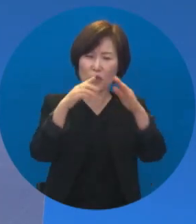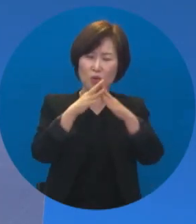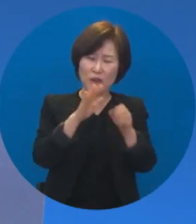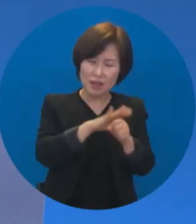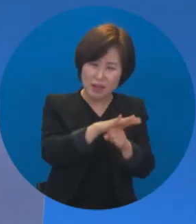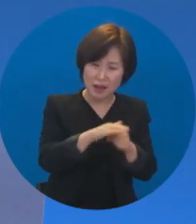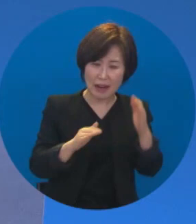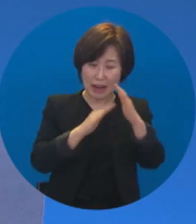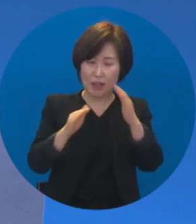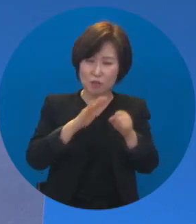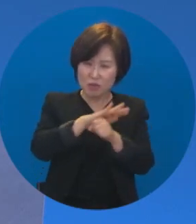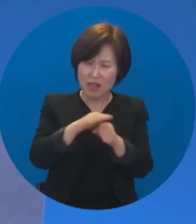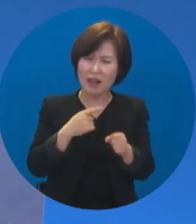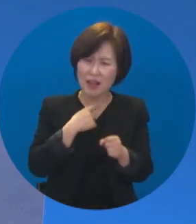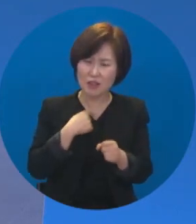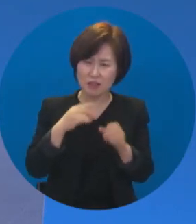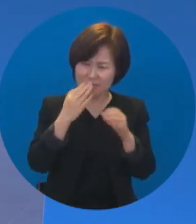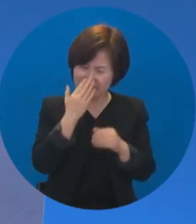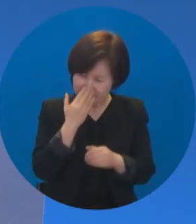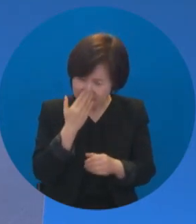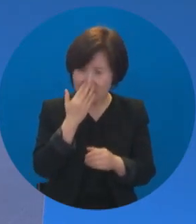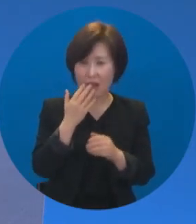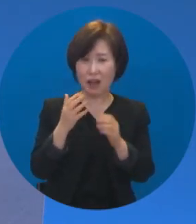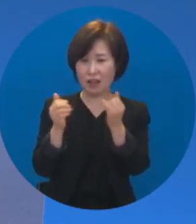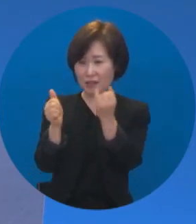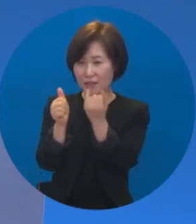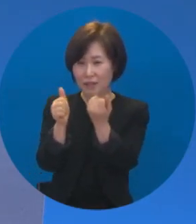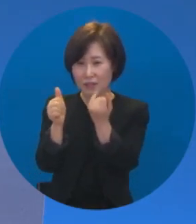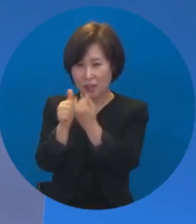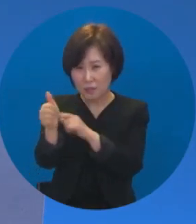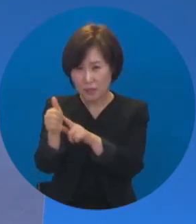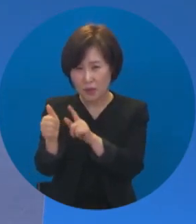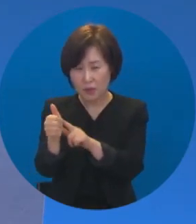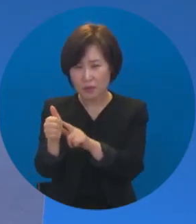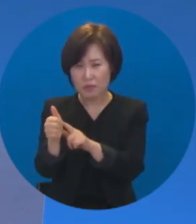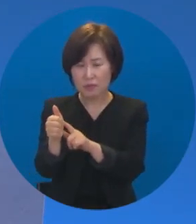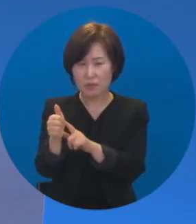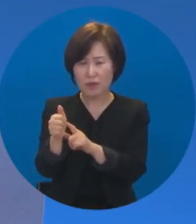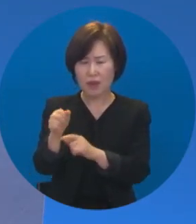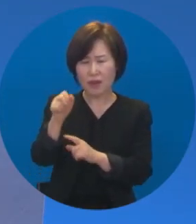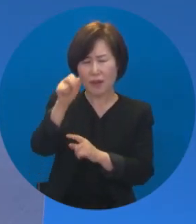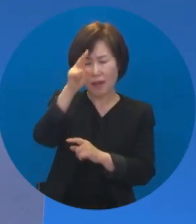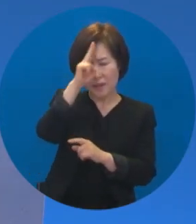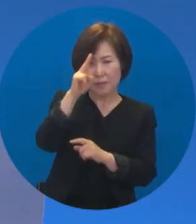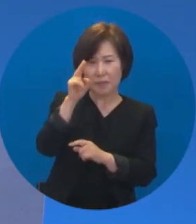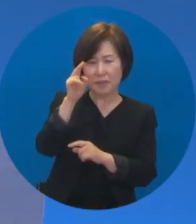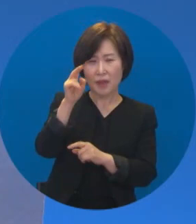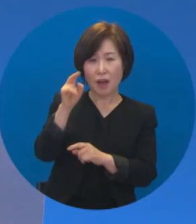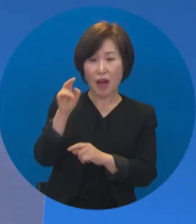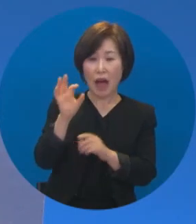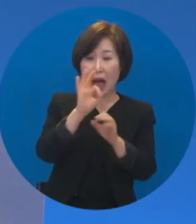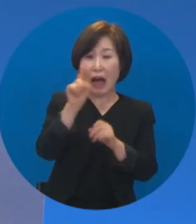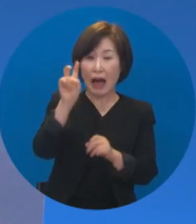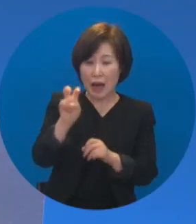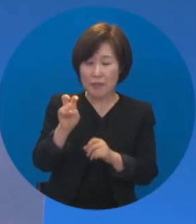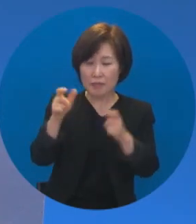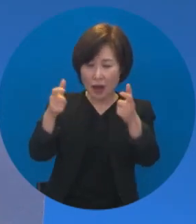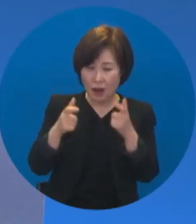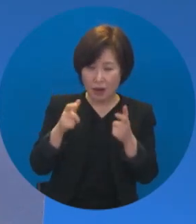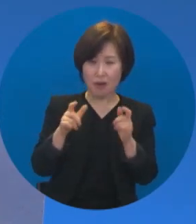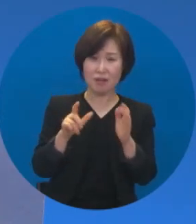가족 사랑하던 그런 사람이었는데, 갑자기 그 얘기를 들었을 때 제가 또 그 공간에 저희 아이들,